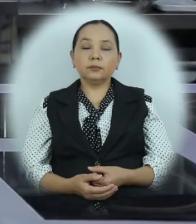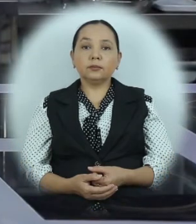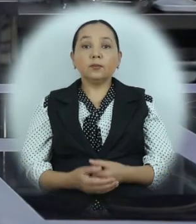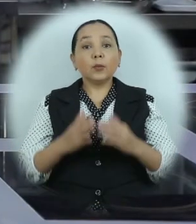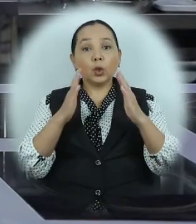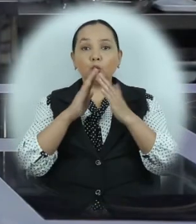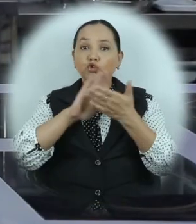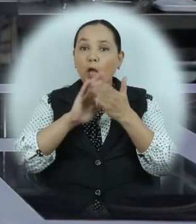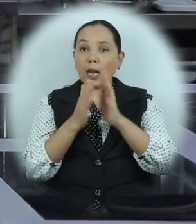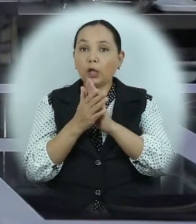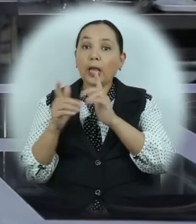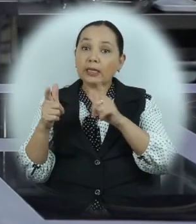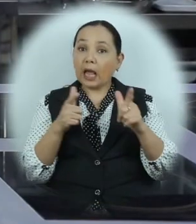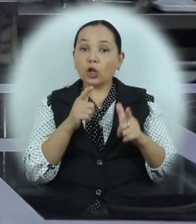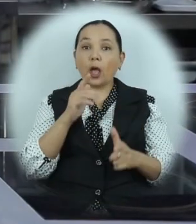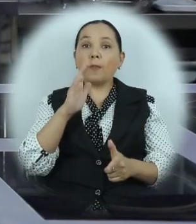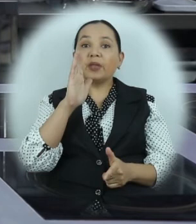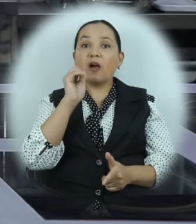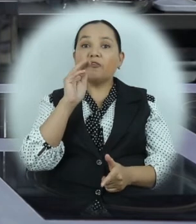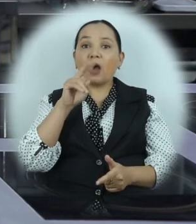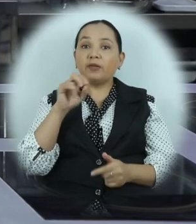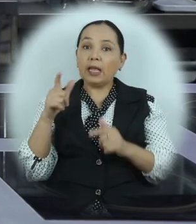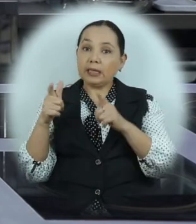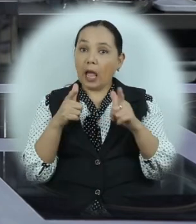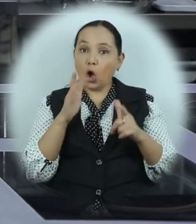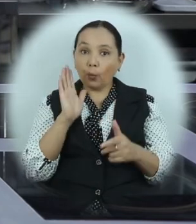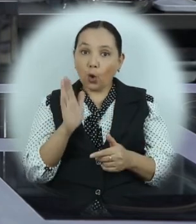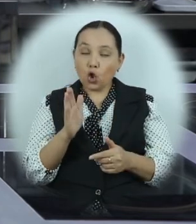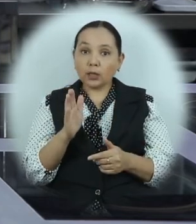Uy sharoitida tayyorlanadigan vaflimiz ham tayyor